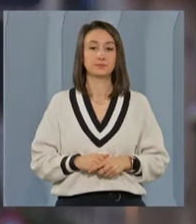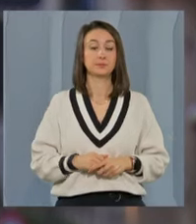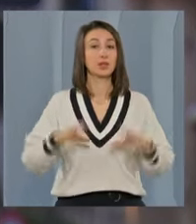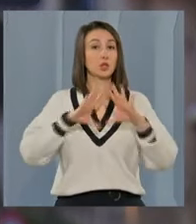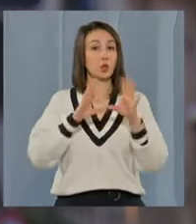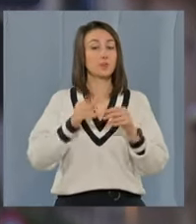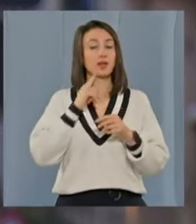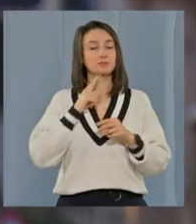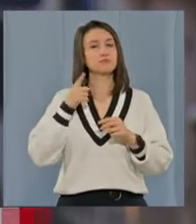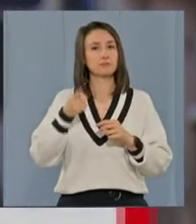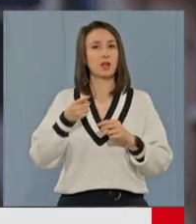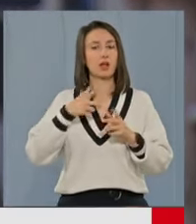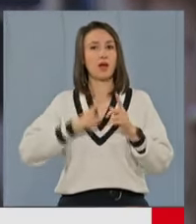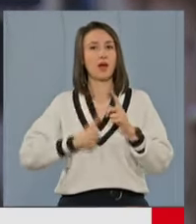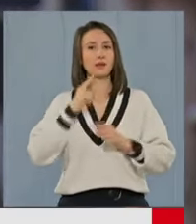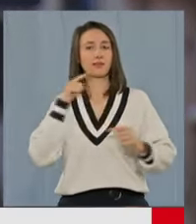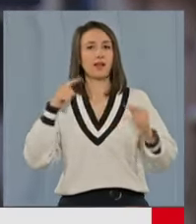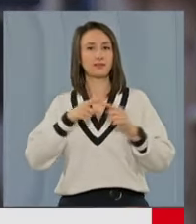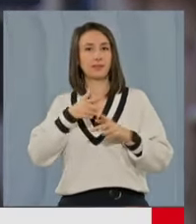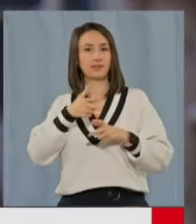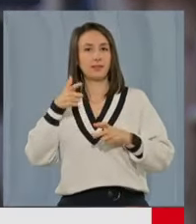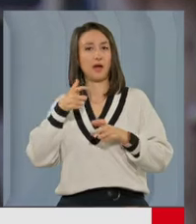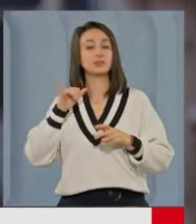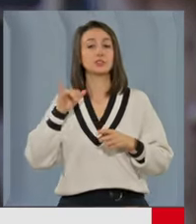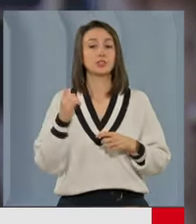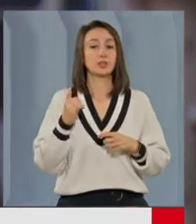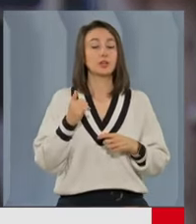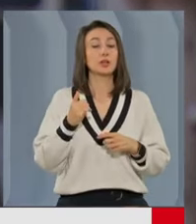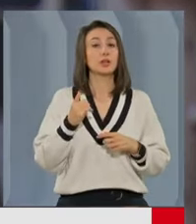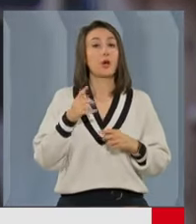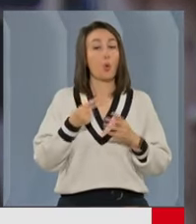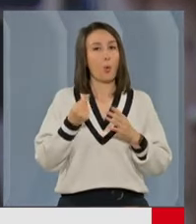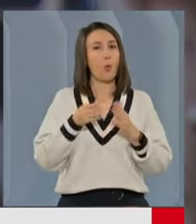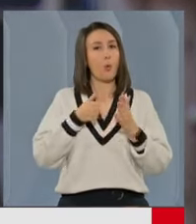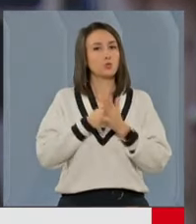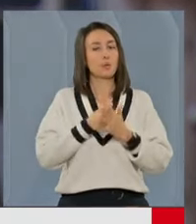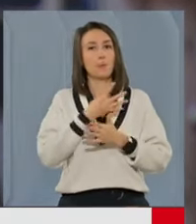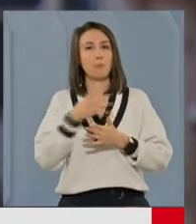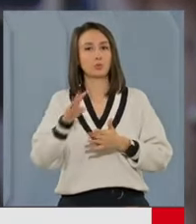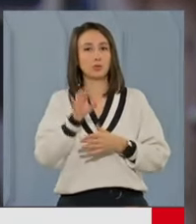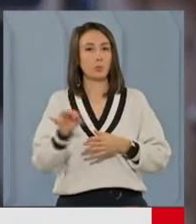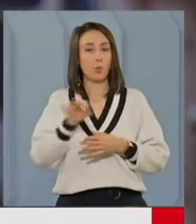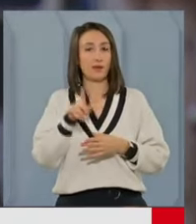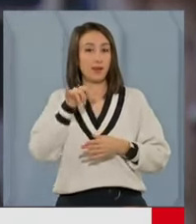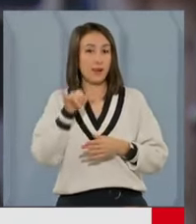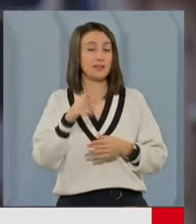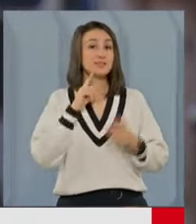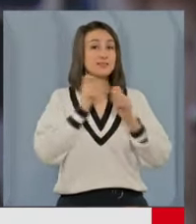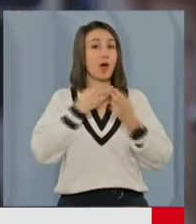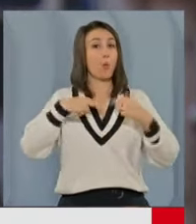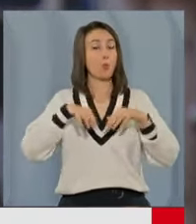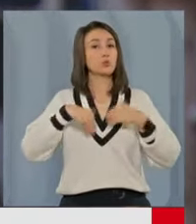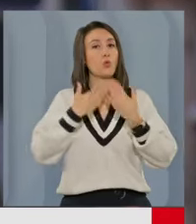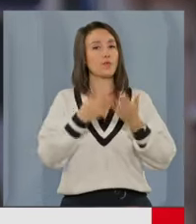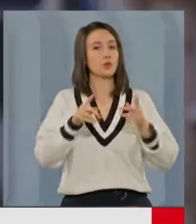România se înarmează cu rachete antit Tang germano israeliene costurile se ridică la peste 400 de milioane de RON iar țara noastră a